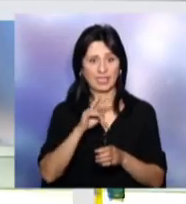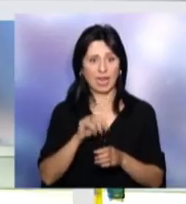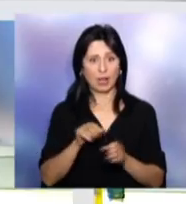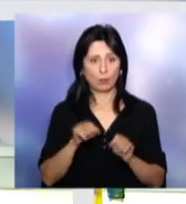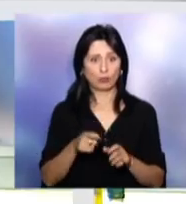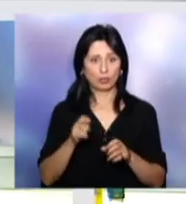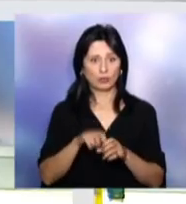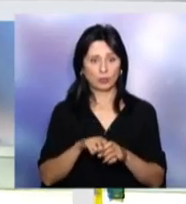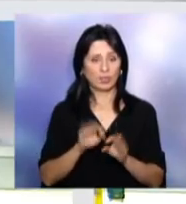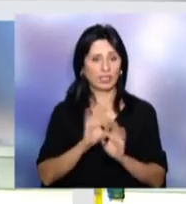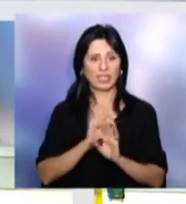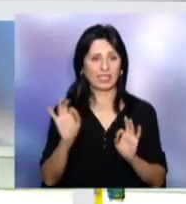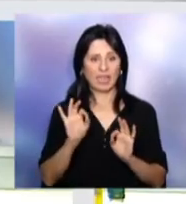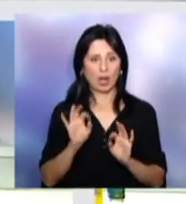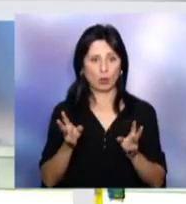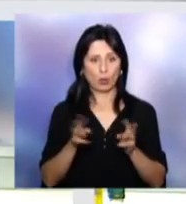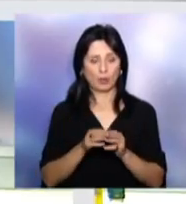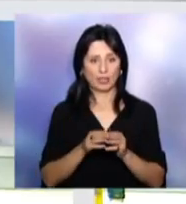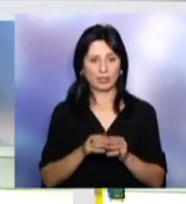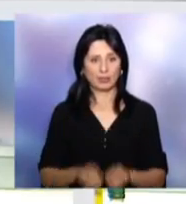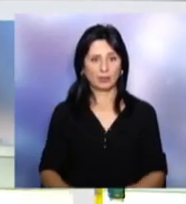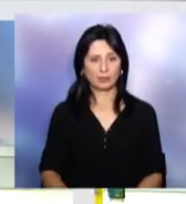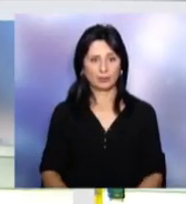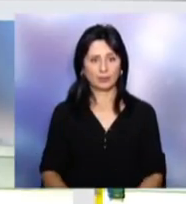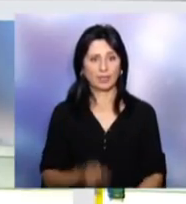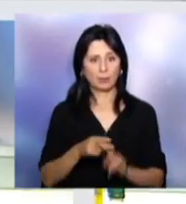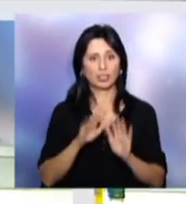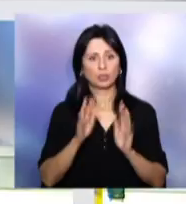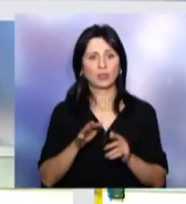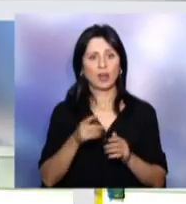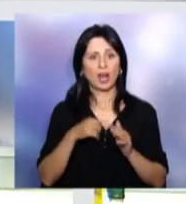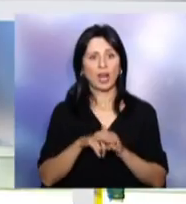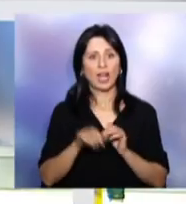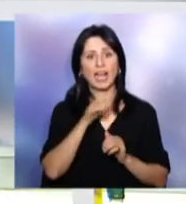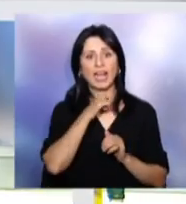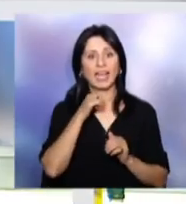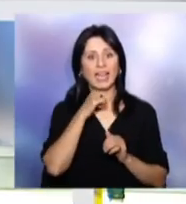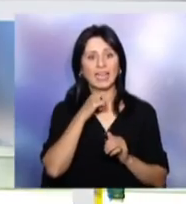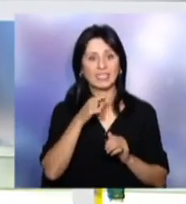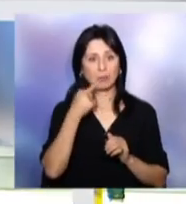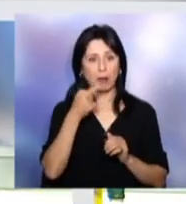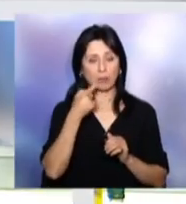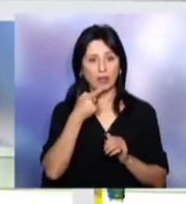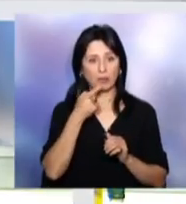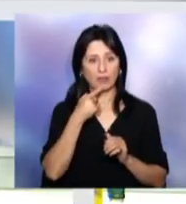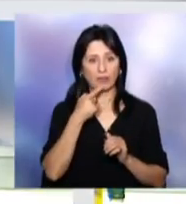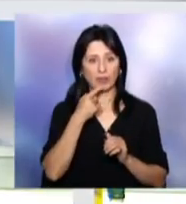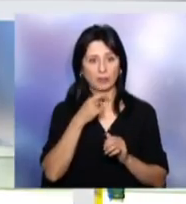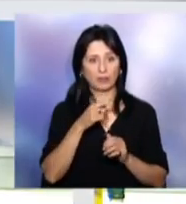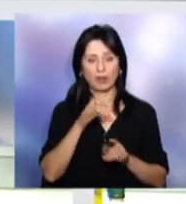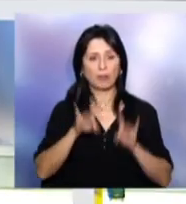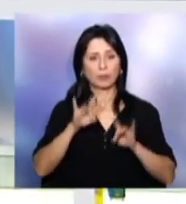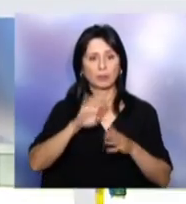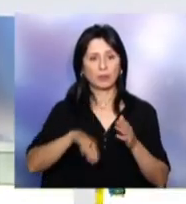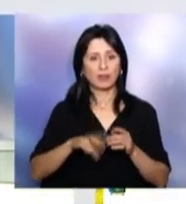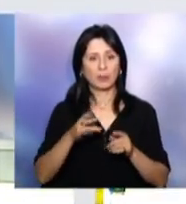ეს შეიძლება იყოს იდეალური კომბინაცია. ანუ ამ შემთხვევაში გამოგვივა ხილის ფაფა თერმული დამუშავების